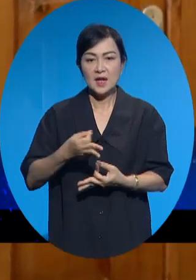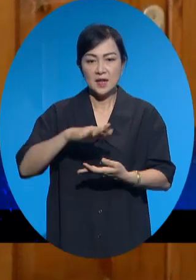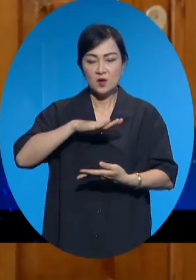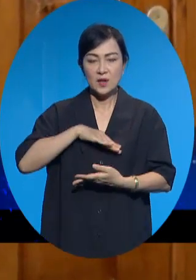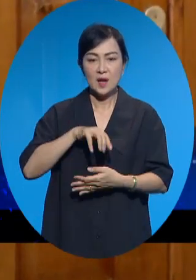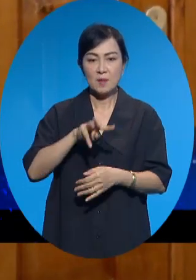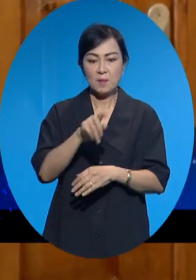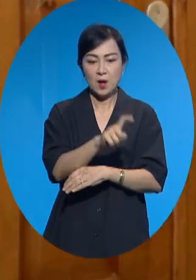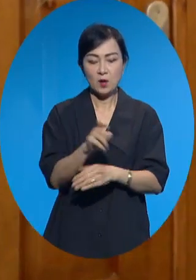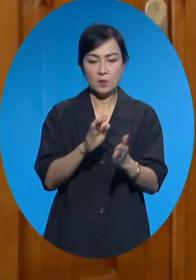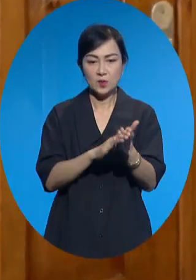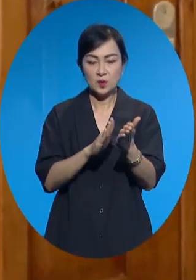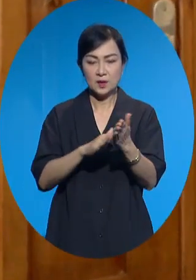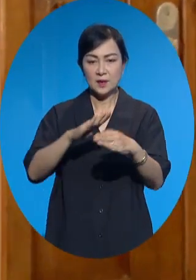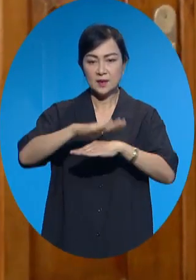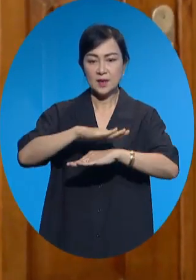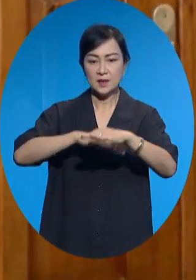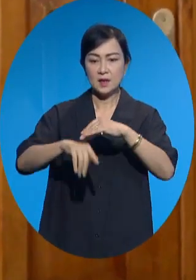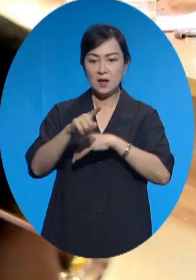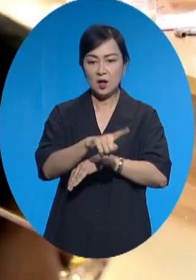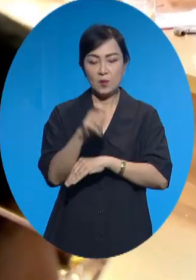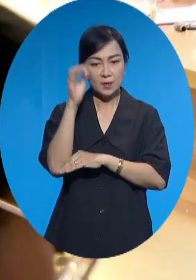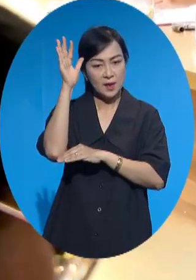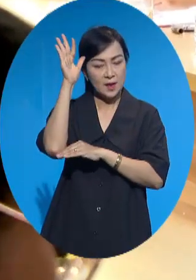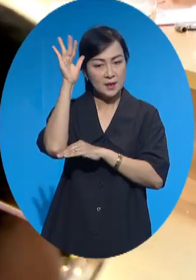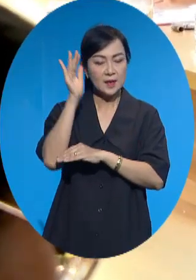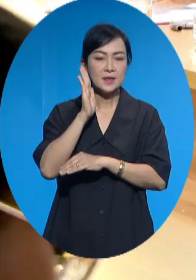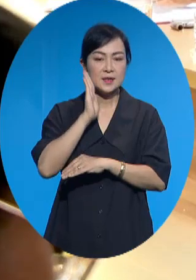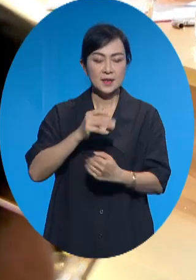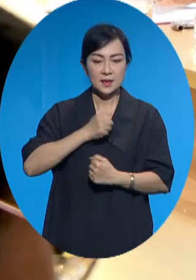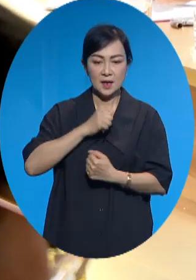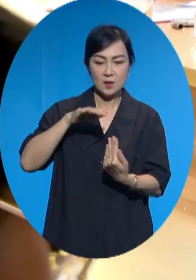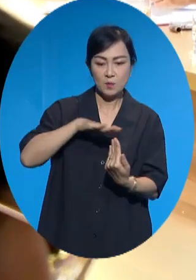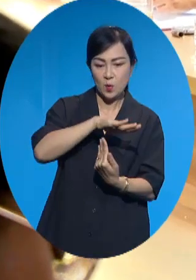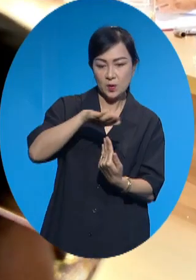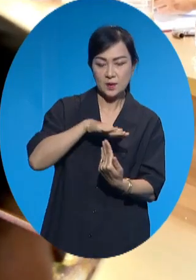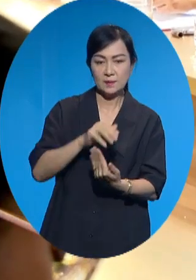30 công trình xuất sắc của hội thi xây dựng công trình sạch, xanh, thân thiện với môi trường tại khu dân cư.